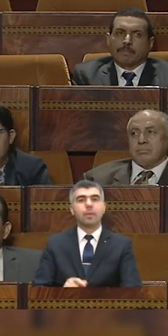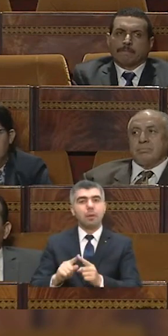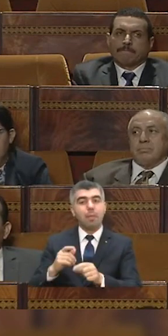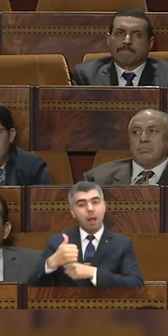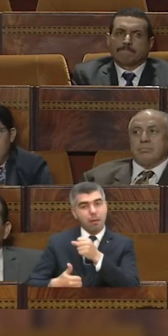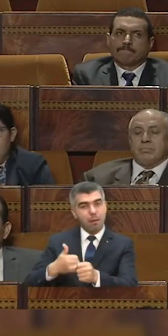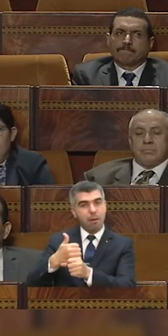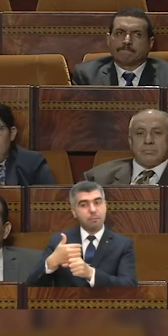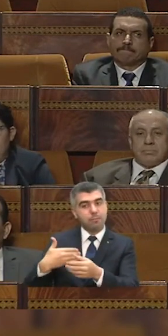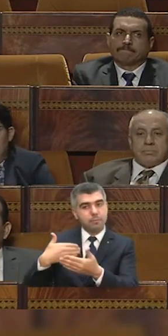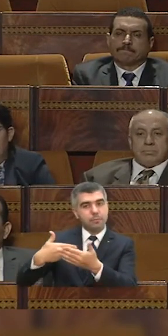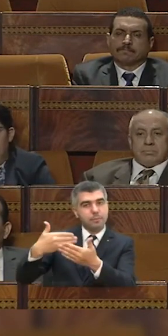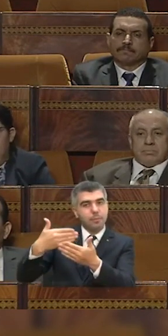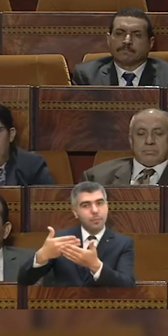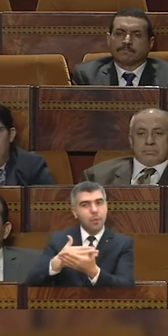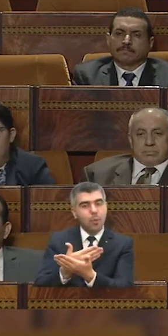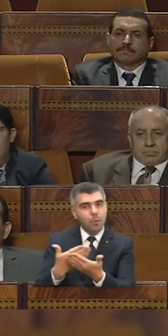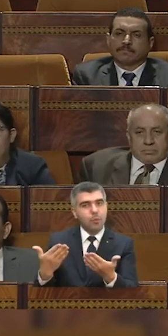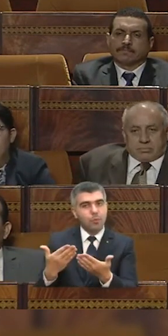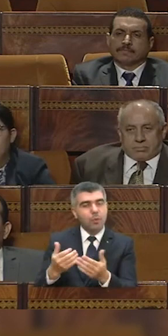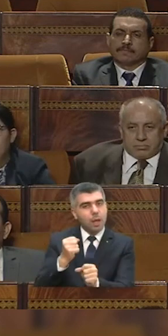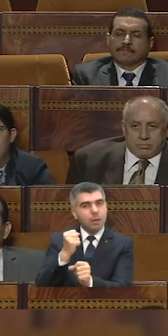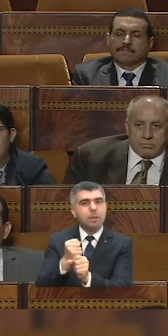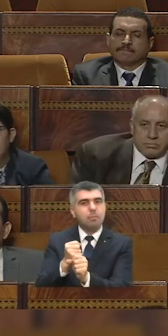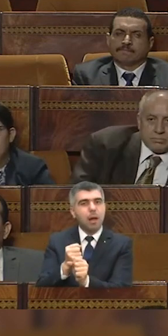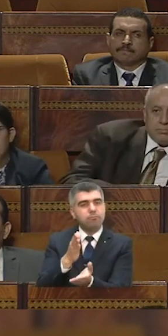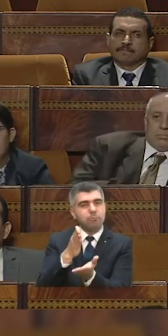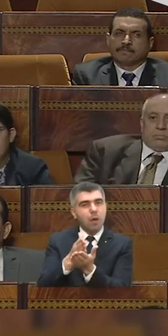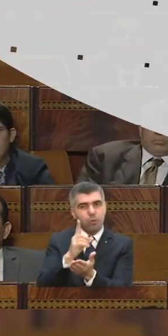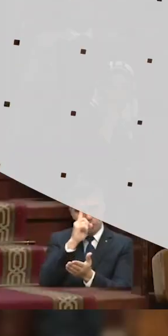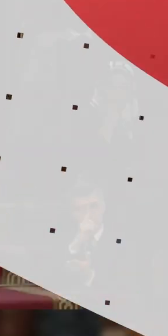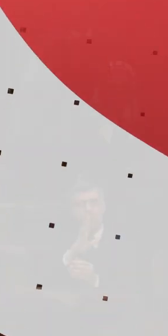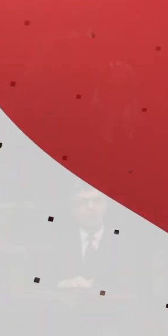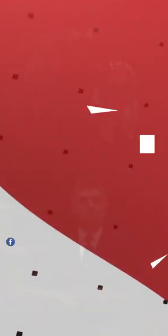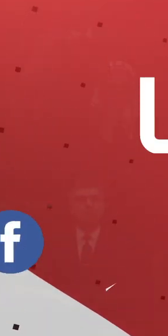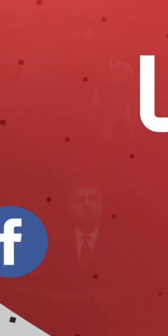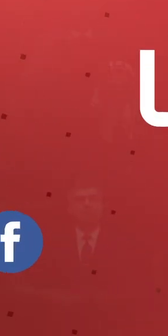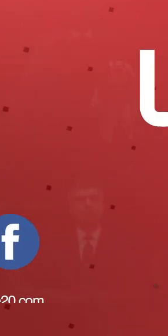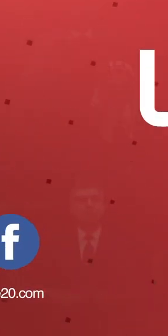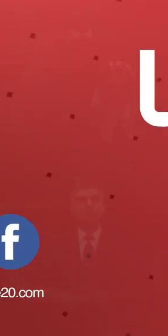جايه قدامنا كلها باش نطبقوا العمل ديالنا اللي غادي نقوموا به ان شاء الله.